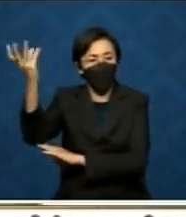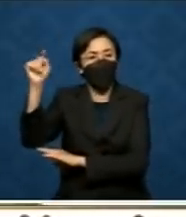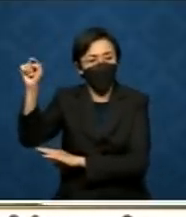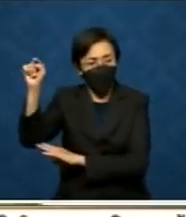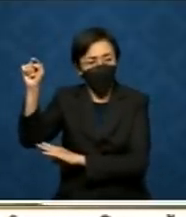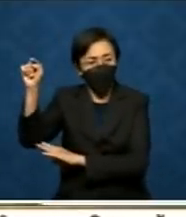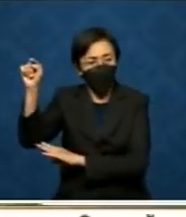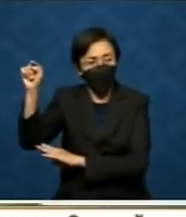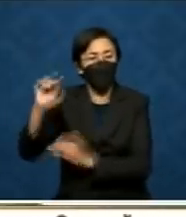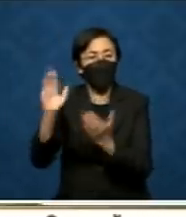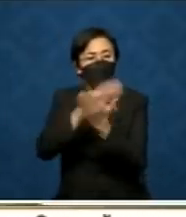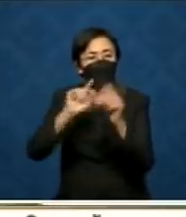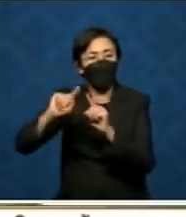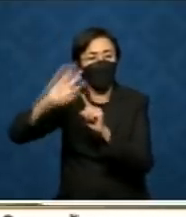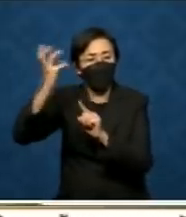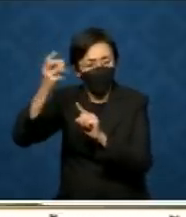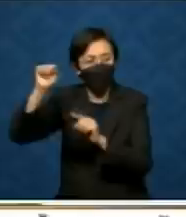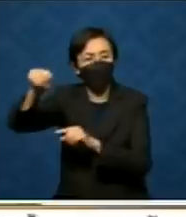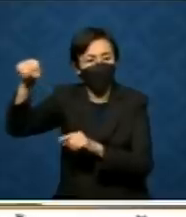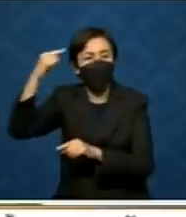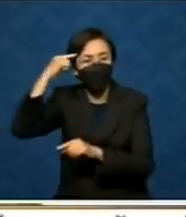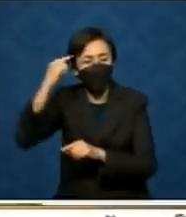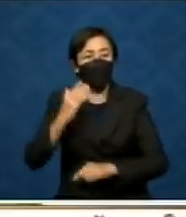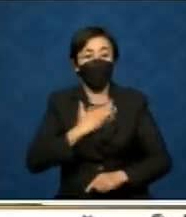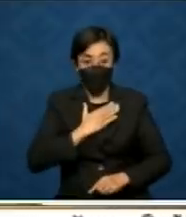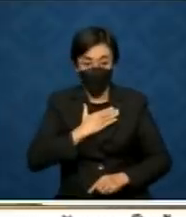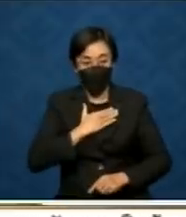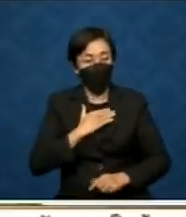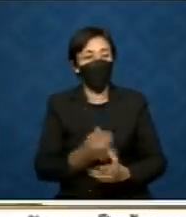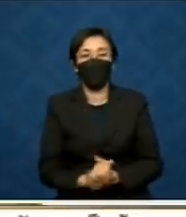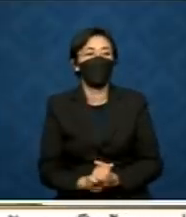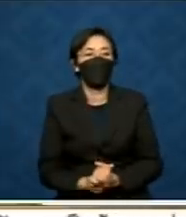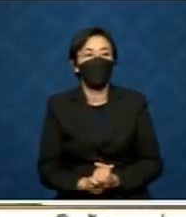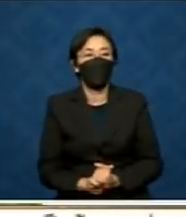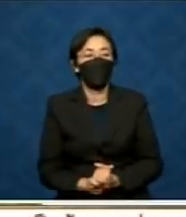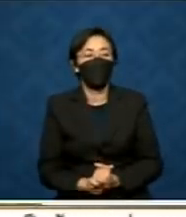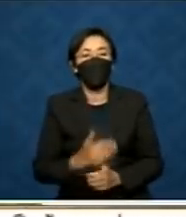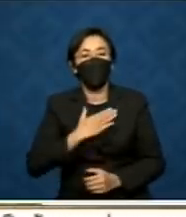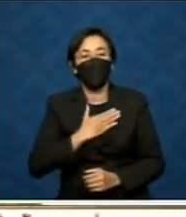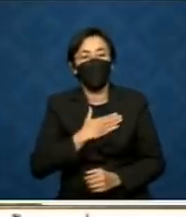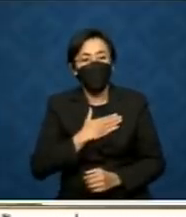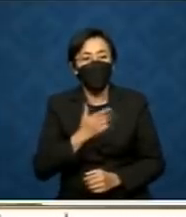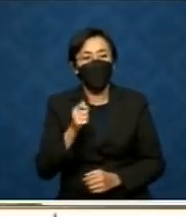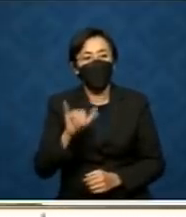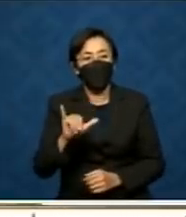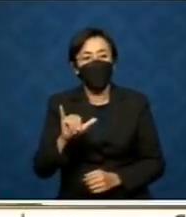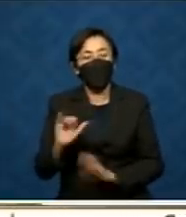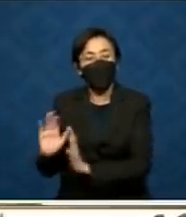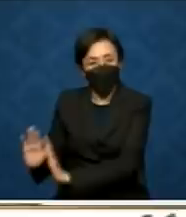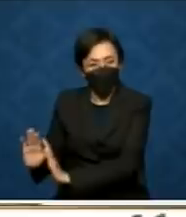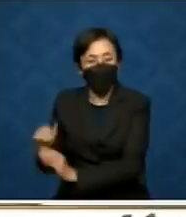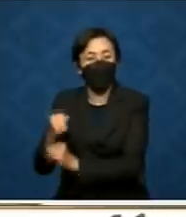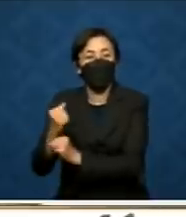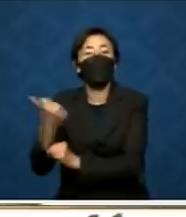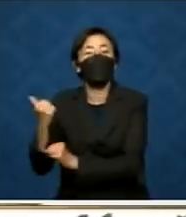ใช้กันทั้งลอกถ้าเป็นผมนะตัดทิ้งเลยและในรับพละนี้อ้าวอยพักผ่อนทำ